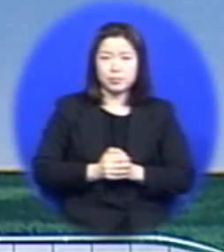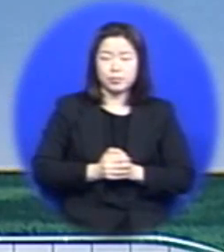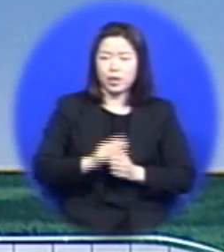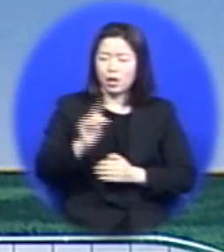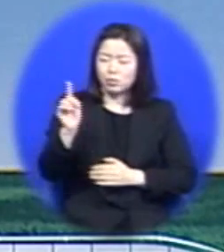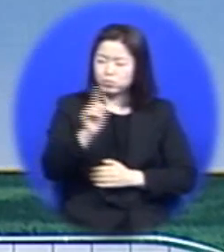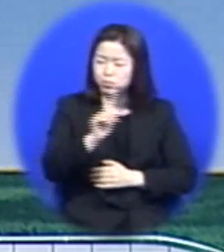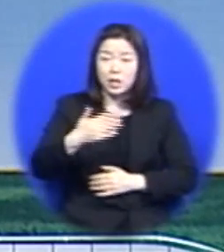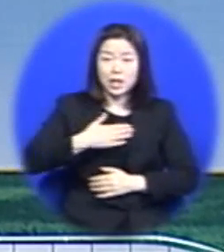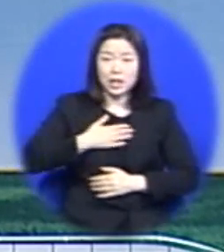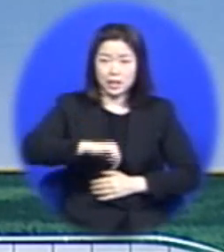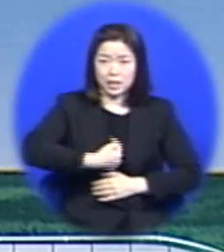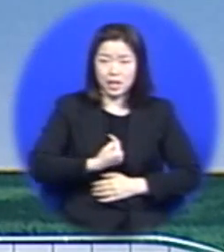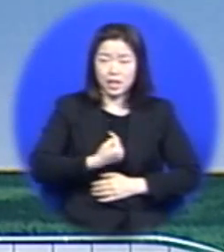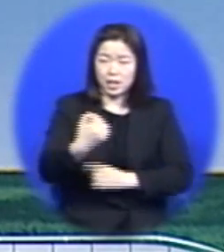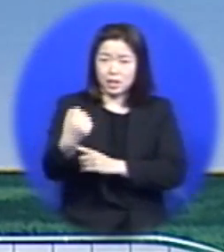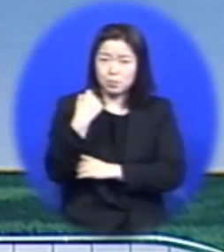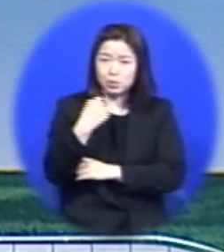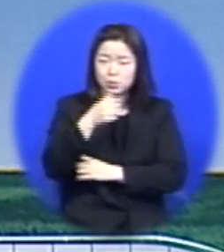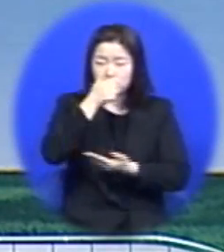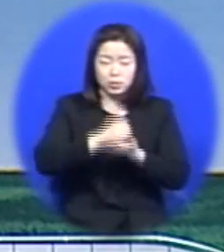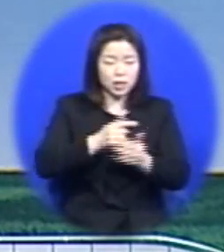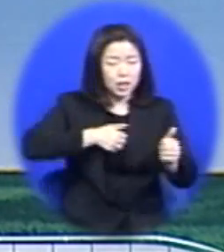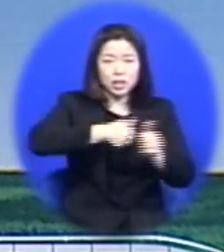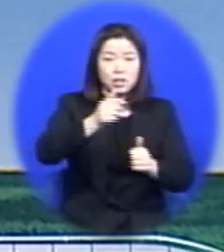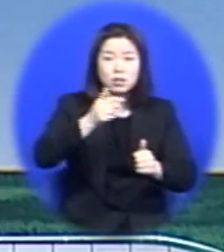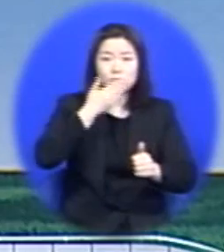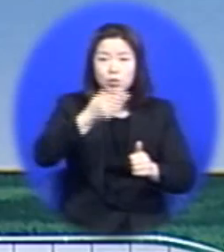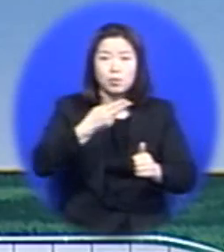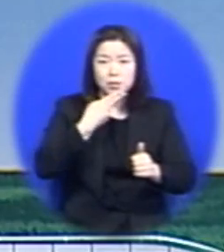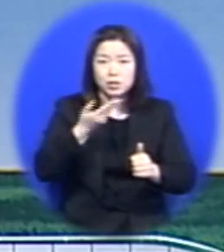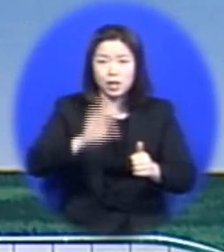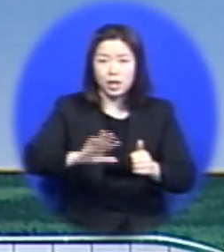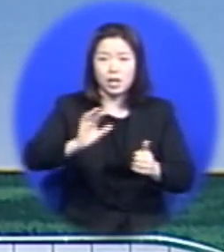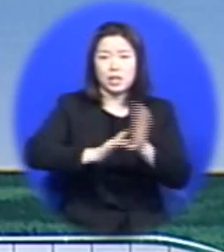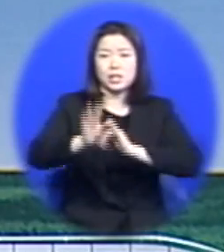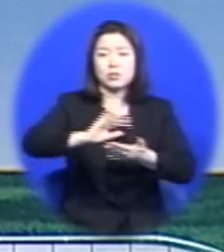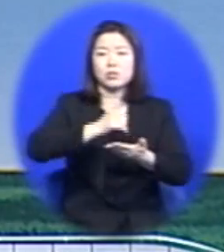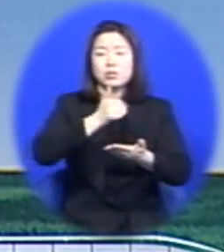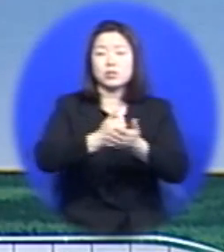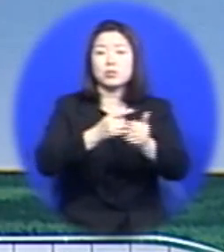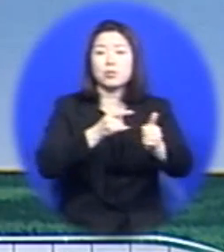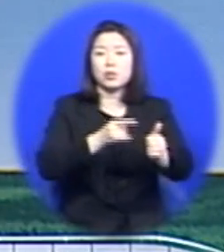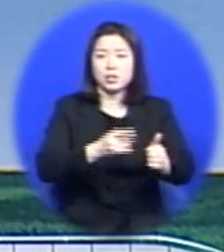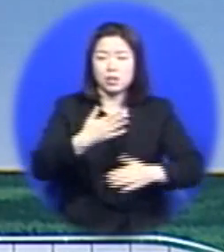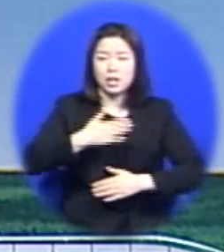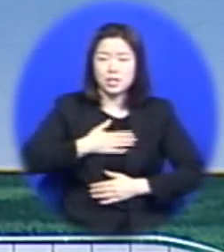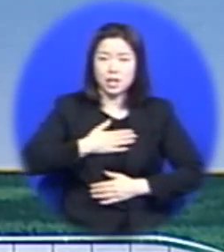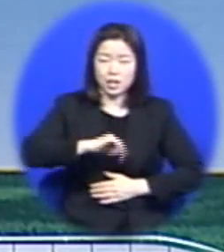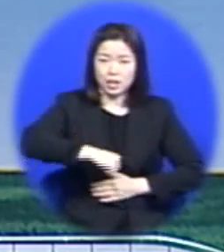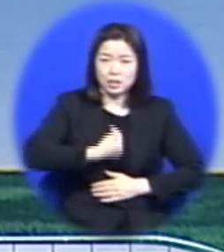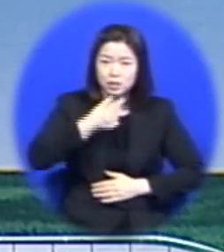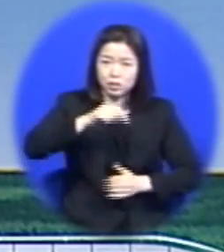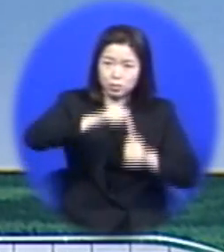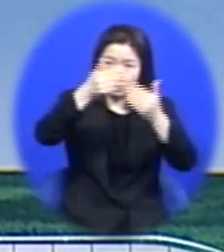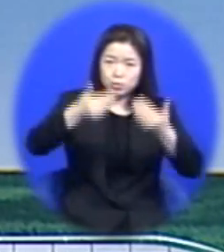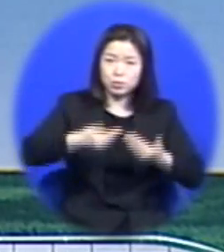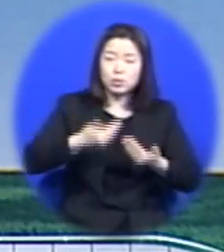도무지 자기 힘으로는 죄를 이길 수가 없었는데 예수 그리스도께서 자기를 그 죄에서 건져내신